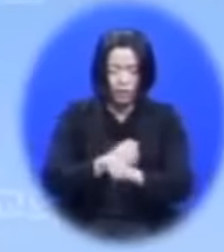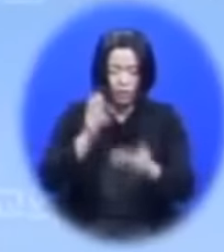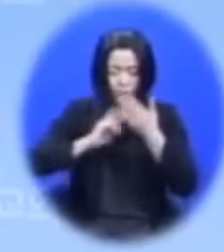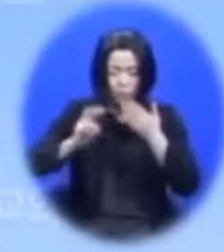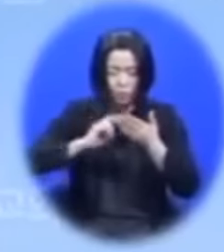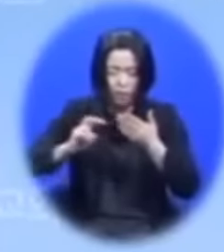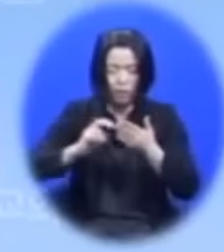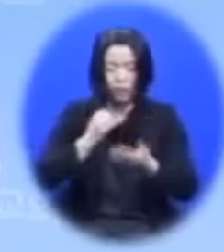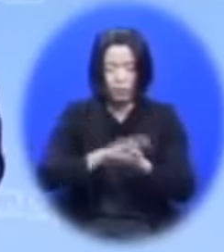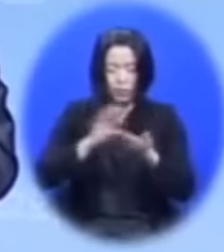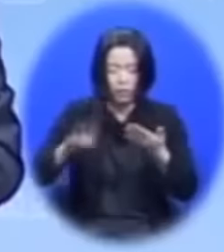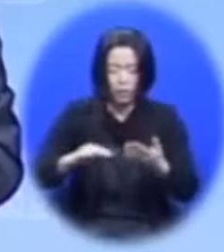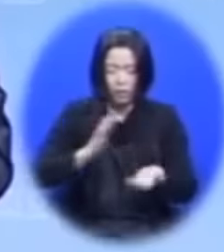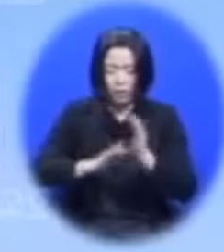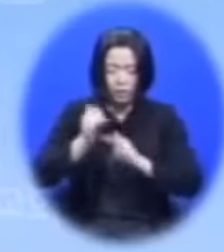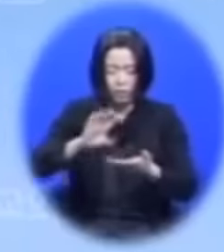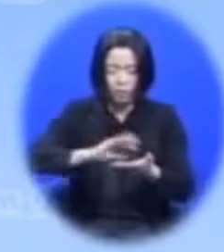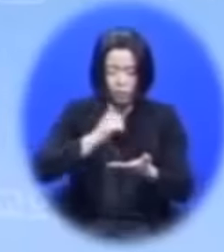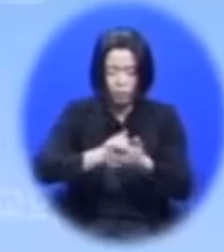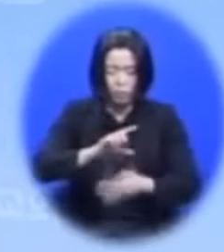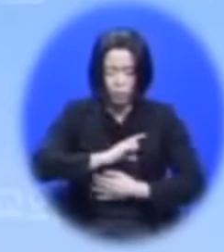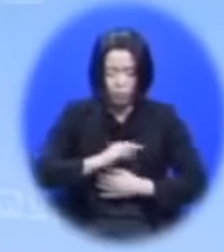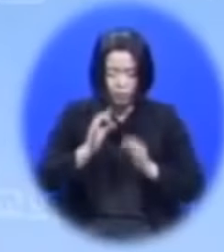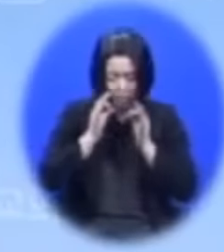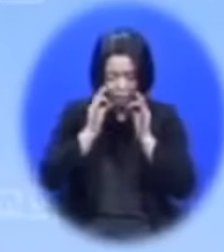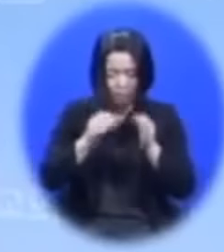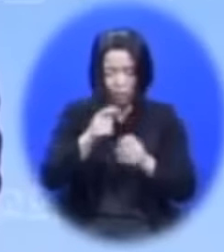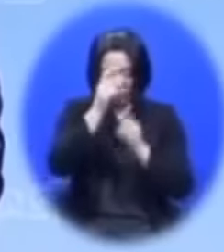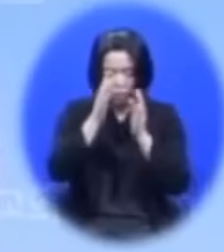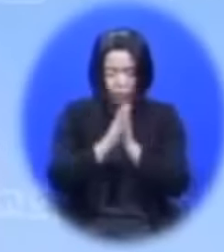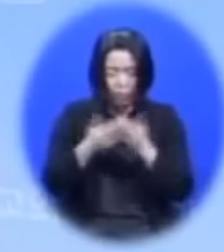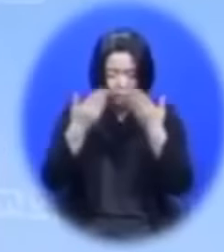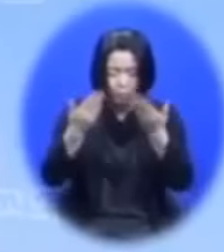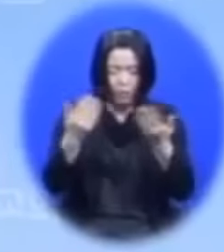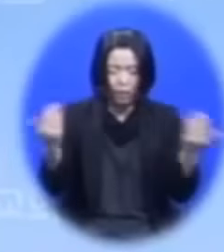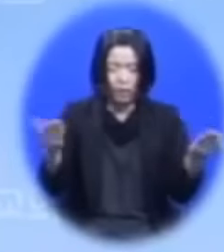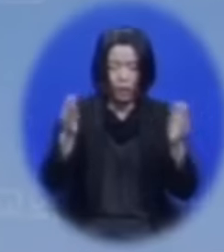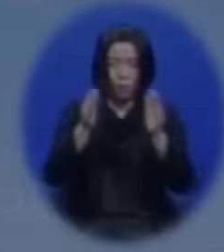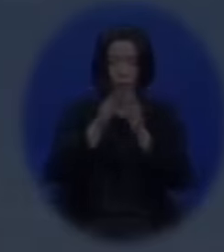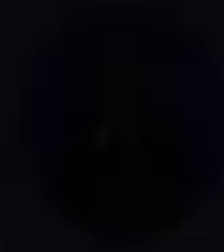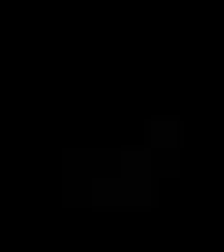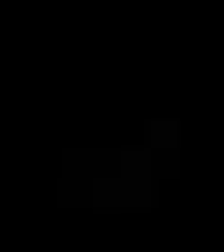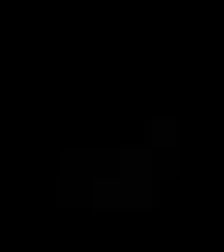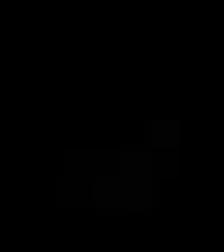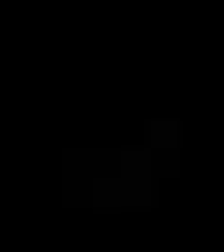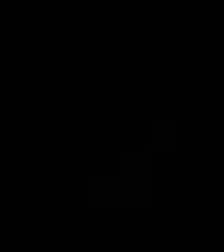찬양합니다. 예수 그리스도 이름으로 간절히 기도합니다. 아멘.